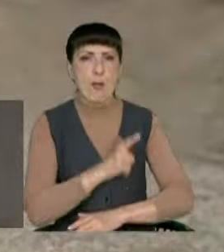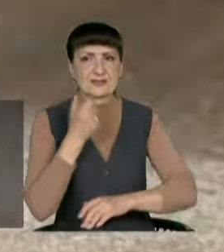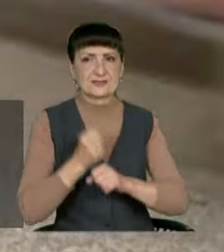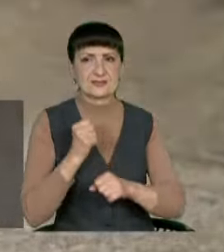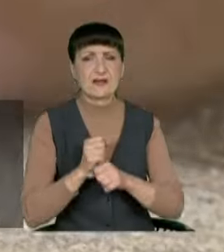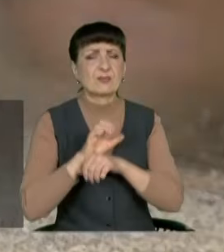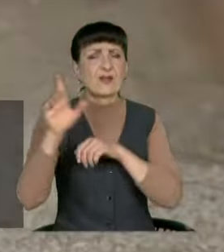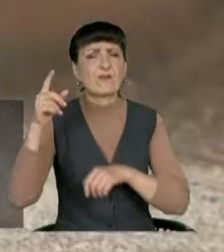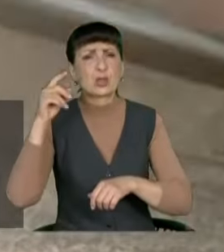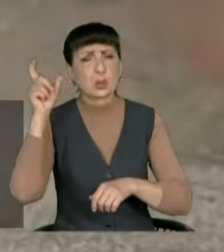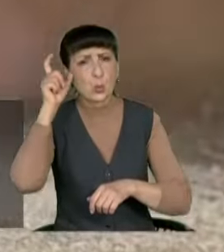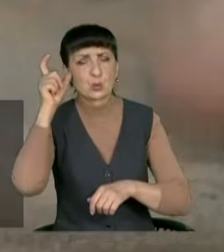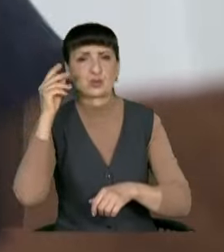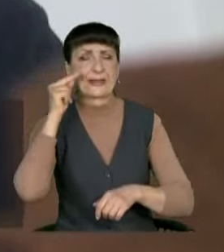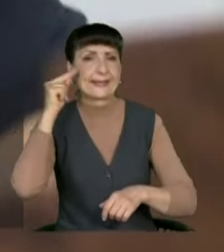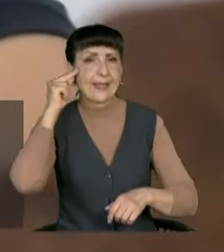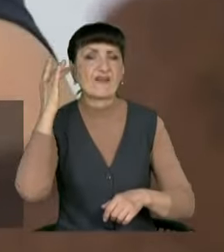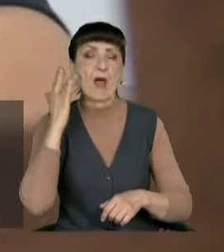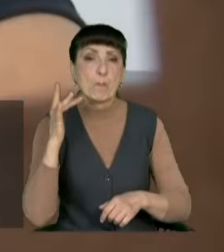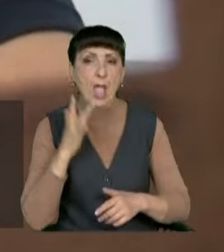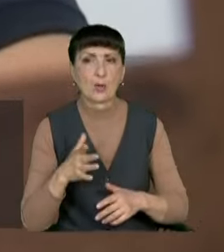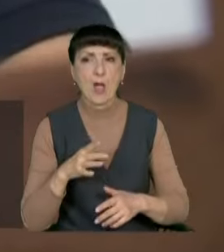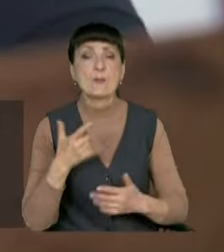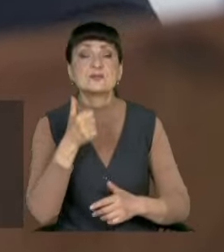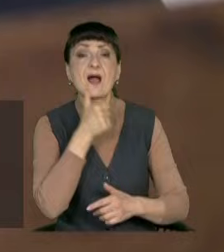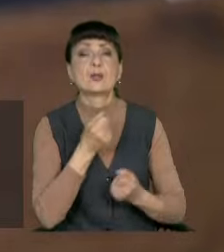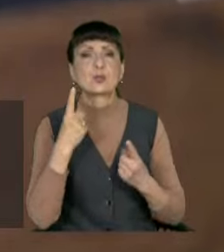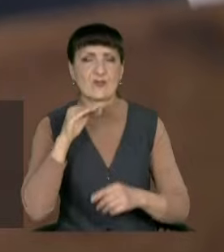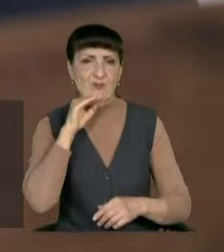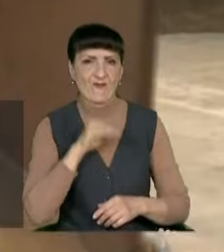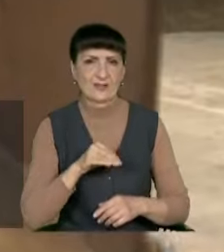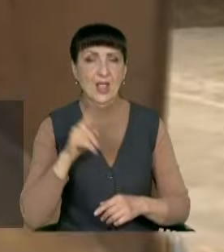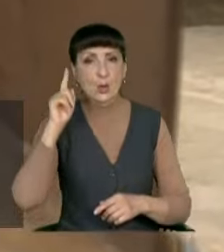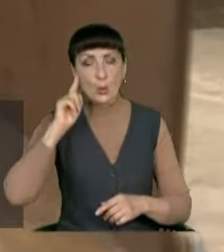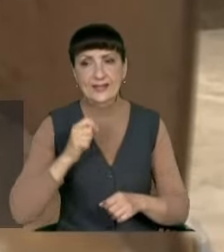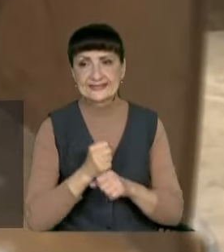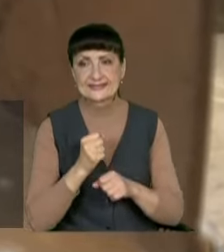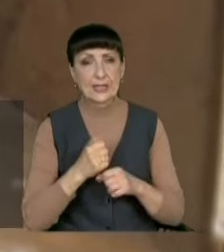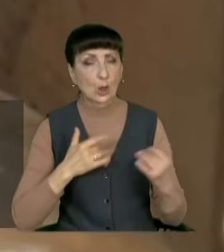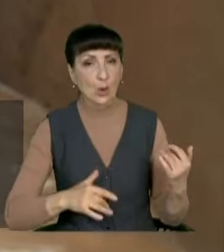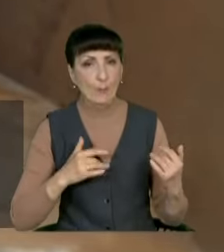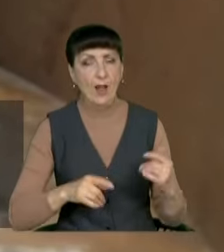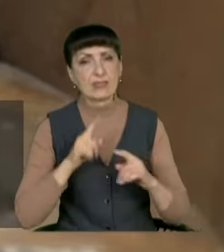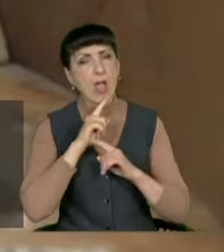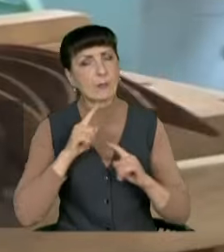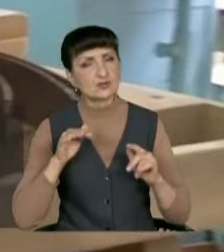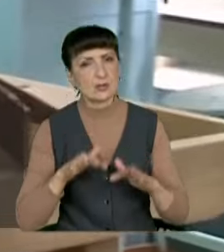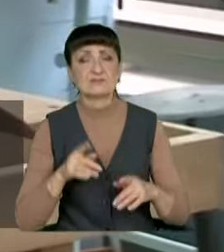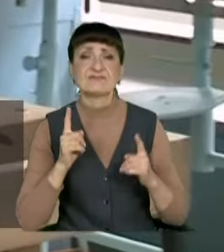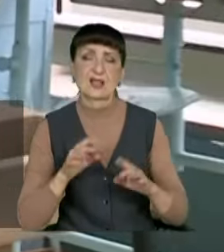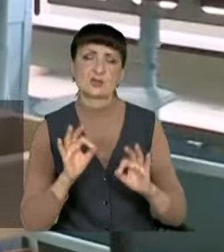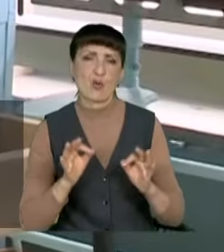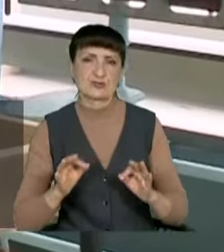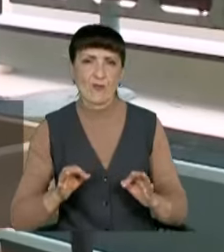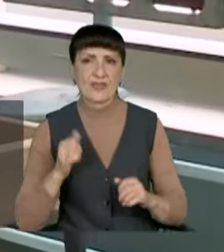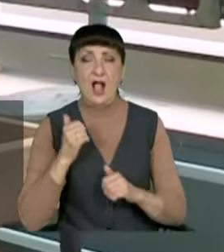в Турцию, Китай, Европу и даже в Америку. Секрет успеха в профессионализме. Ведь для умельца изготовление дамбры – не обычное дело, а настоящее искусство.